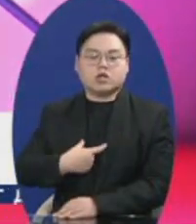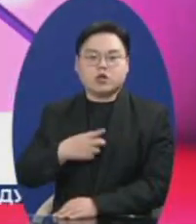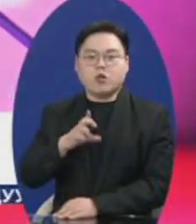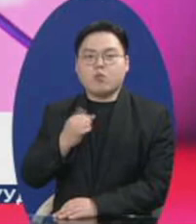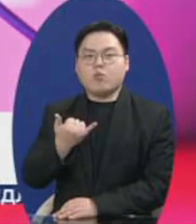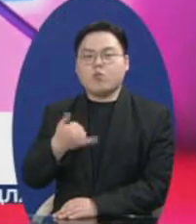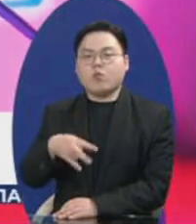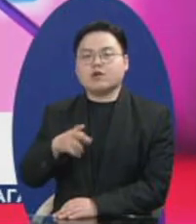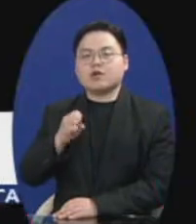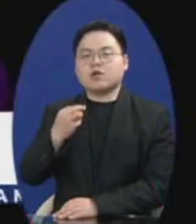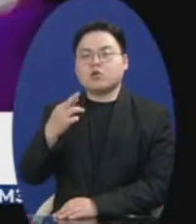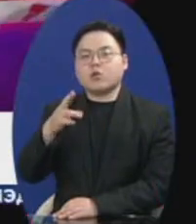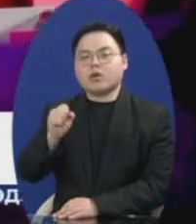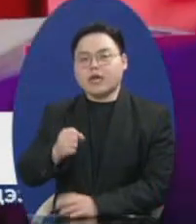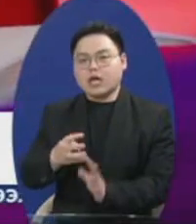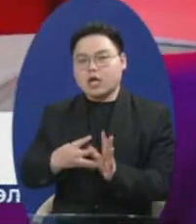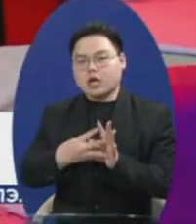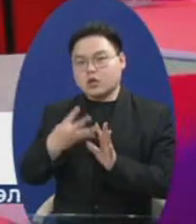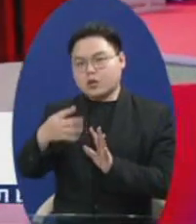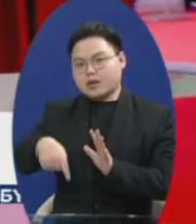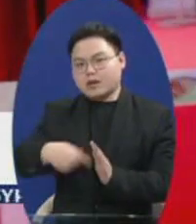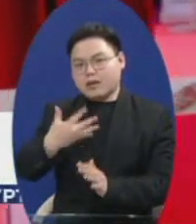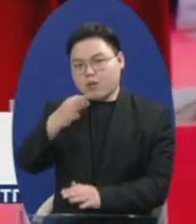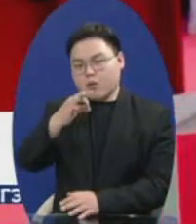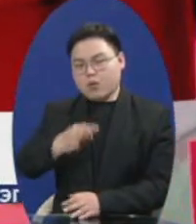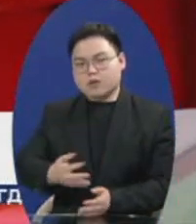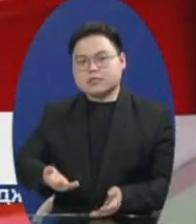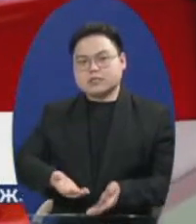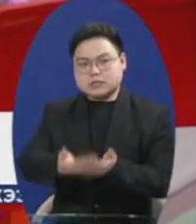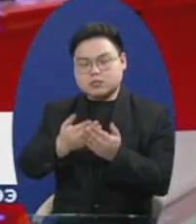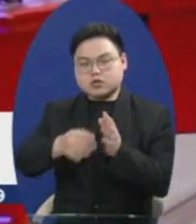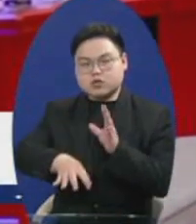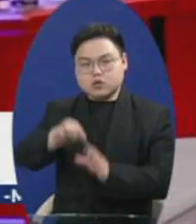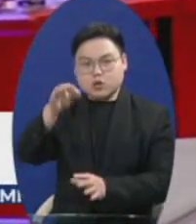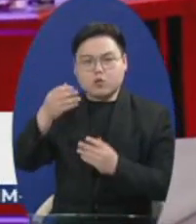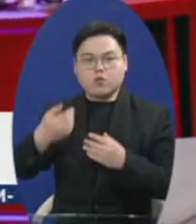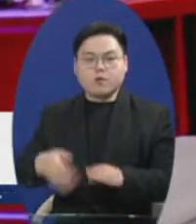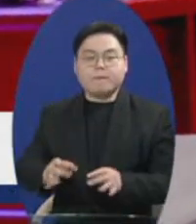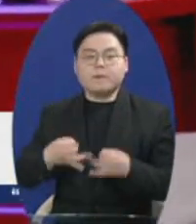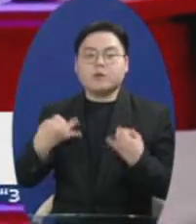Булган Туяа 94.5% сандаар дэмжигдэн сонгогдлоо. Улсын хурлын